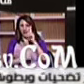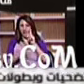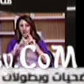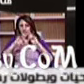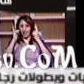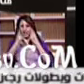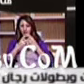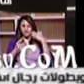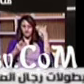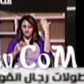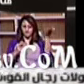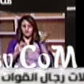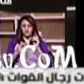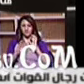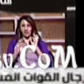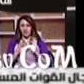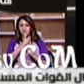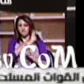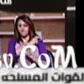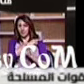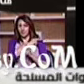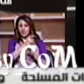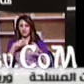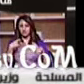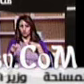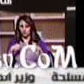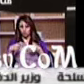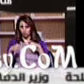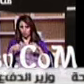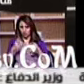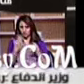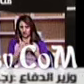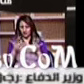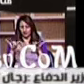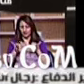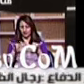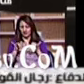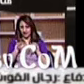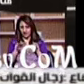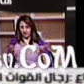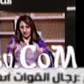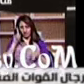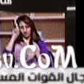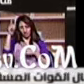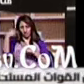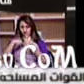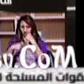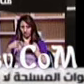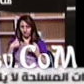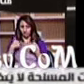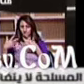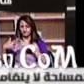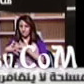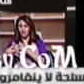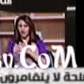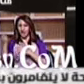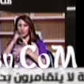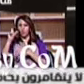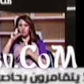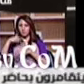بلاغ مباحث الجرائم الالكترونيه لان طبعا يعني استاذ عمر دكتور عمر